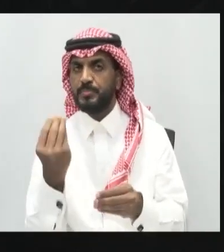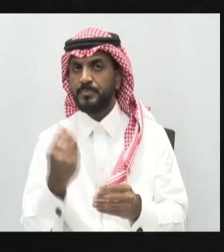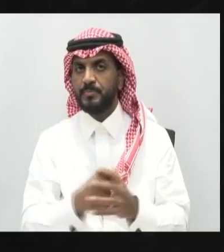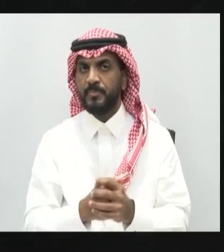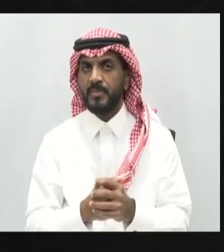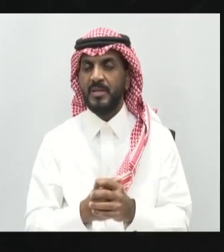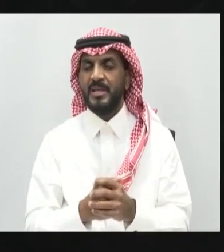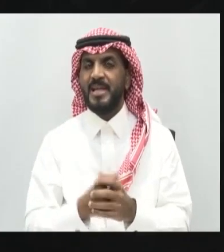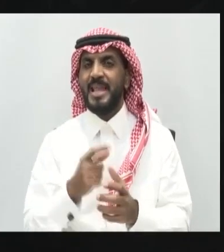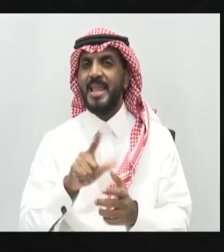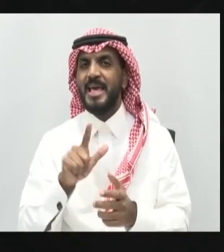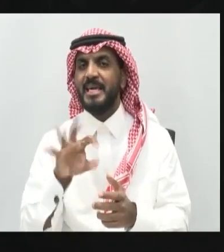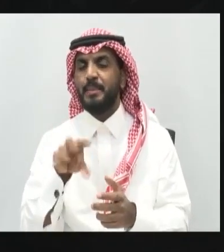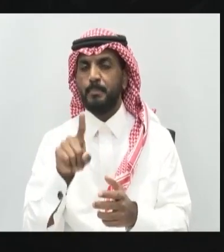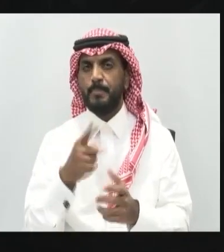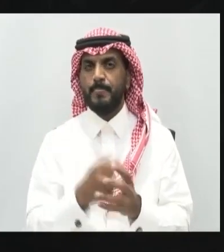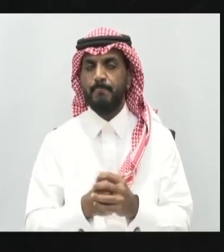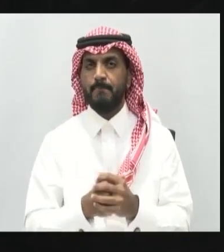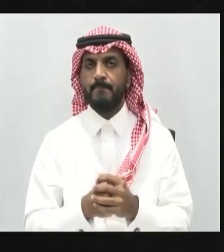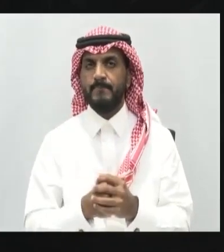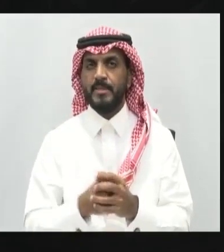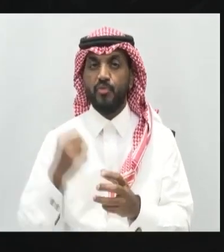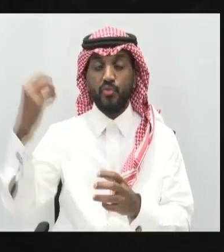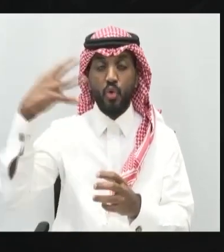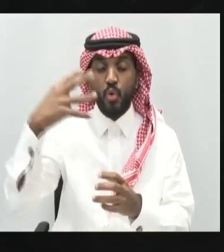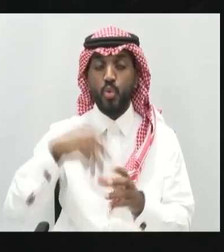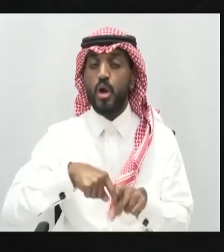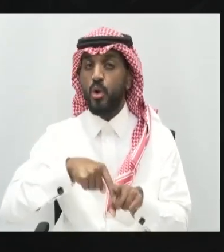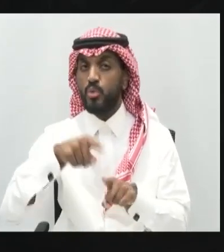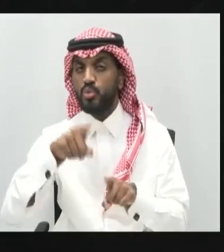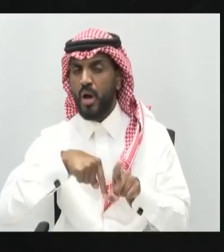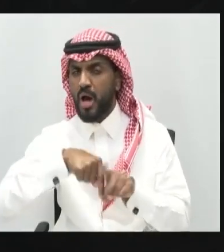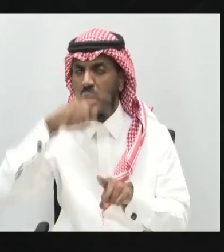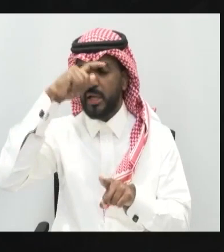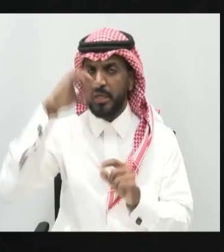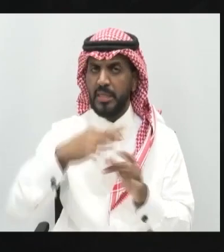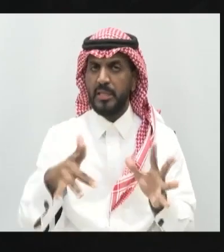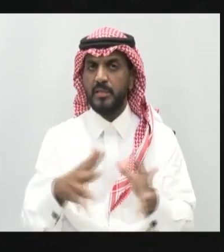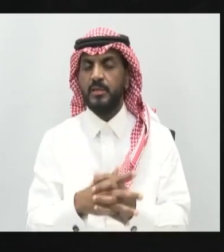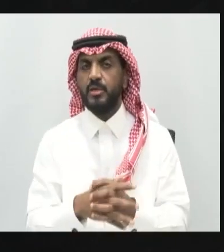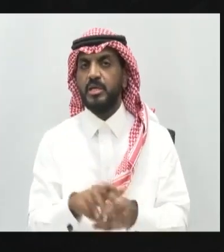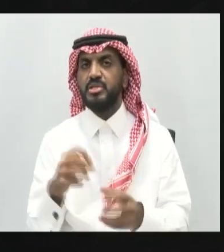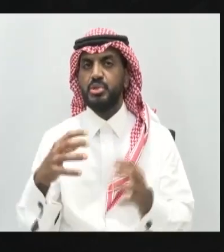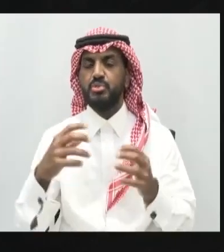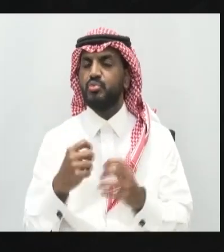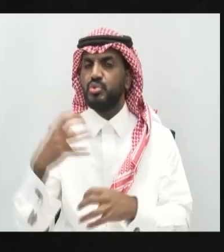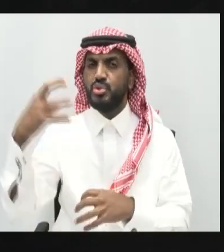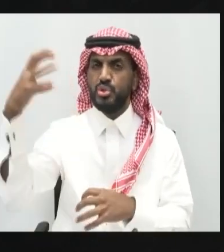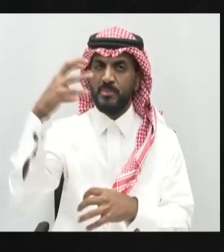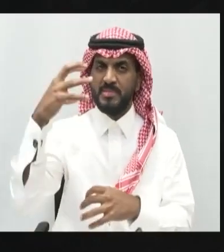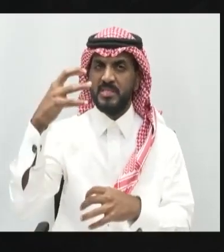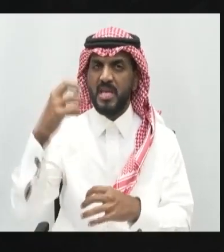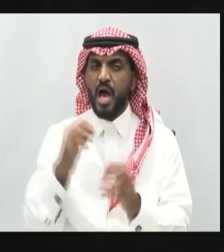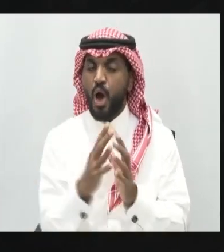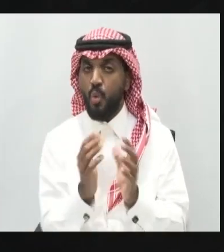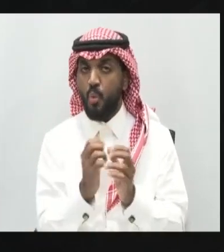اللابه اللهيب طيب نشوف الضوء يخرج معاه والحراره الشمس عباره عن اقوى من